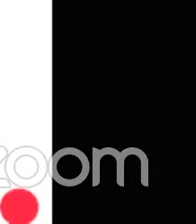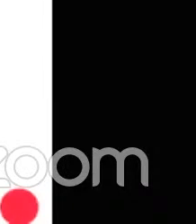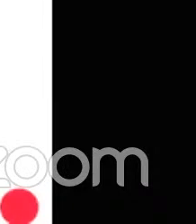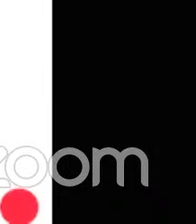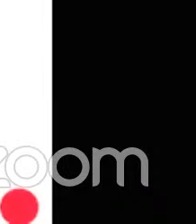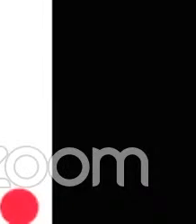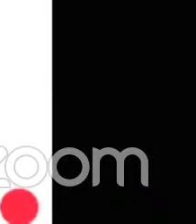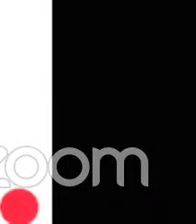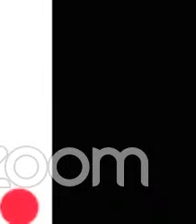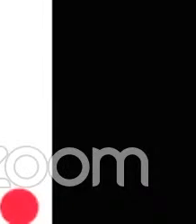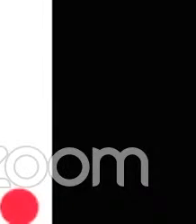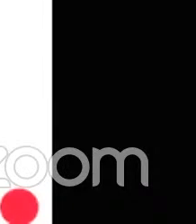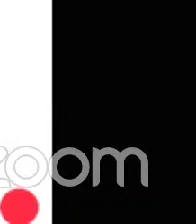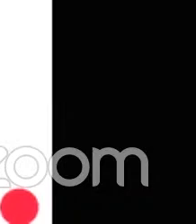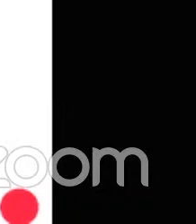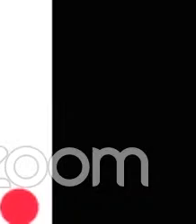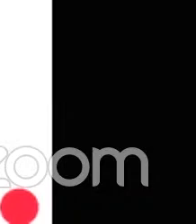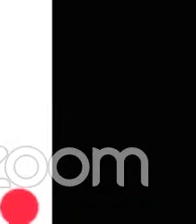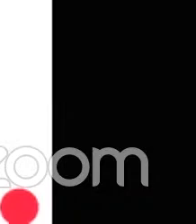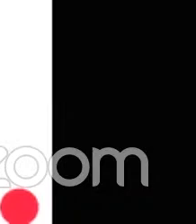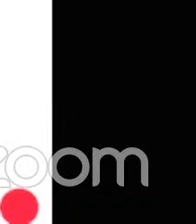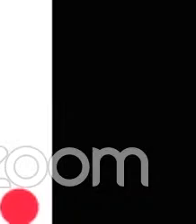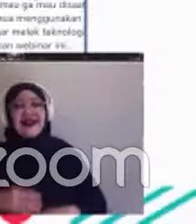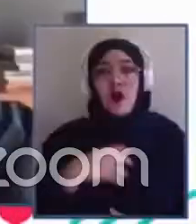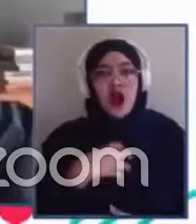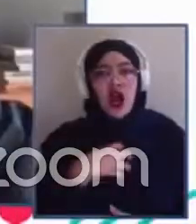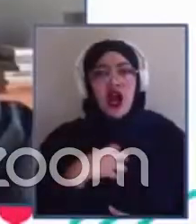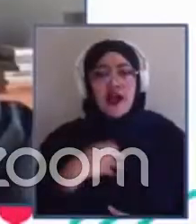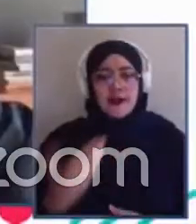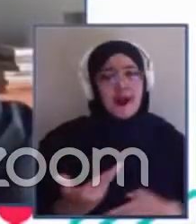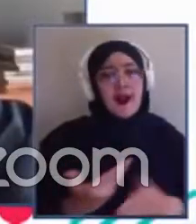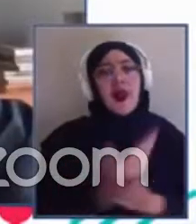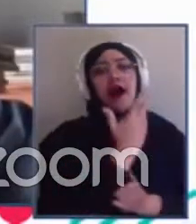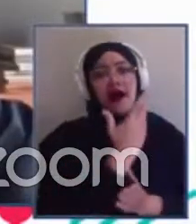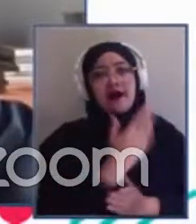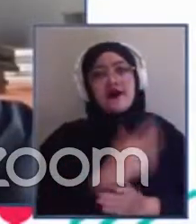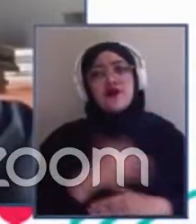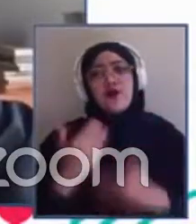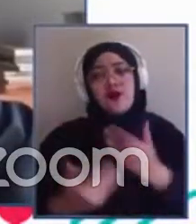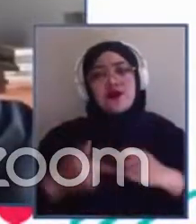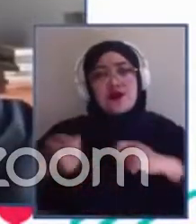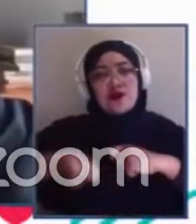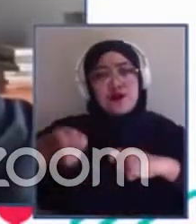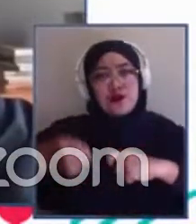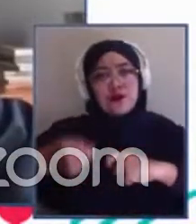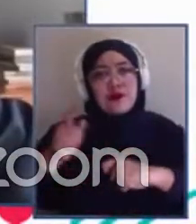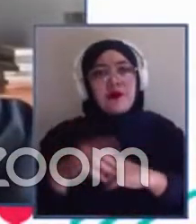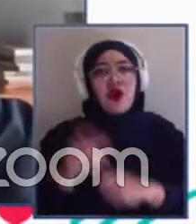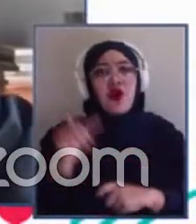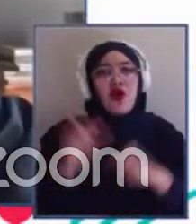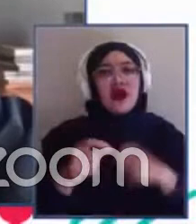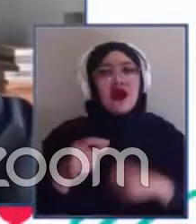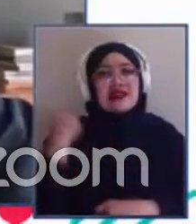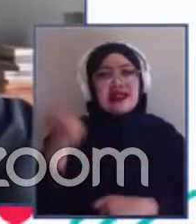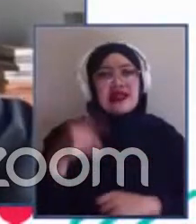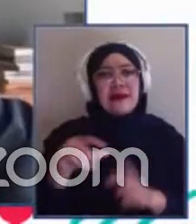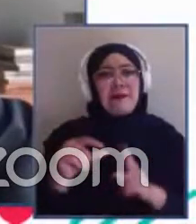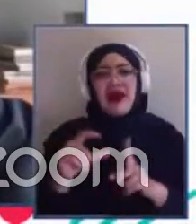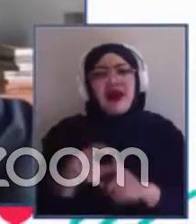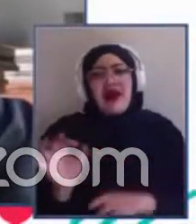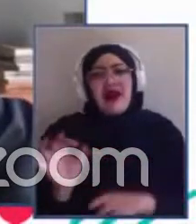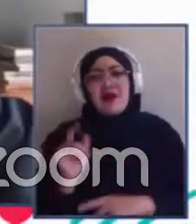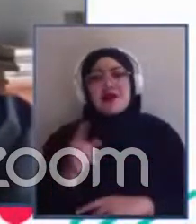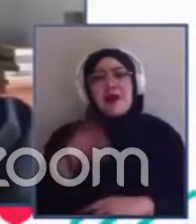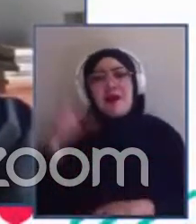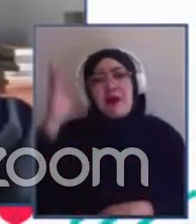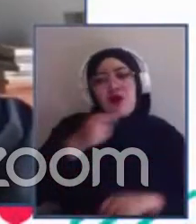diri untuk kalau ada hak-hak kita yang dilanggar untuk menempuh hukum, karena mungkin terus terang banyak orang yang sering nggak pede karena nggak punya pengetahuan hukum yang cukup, tapi